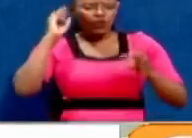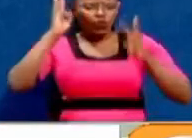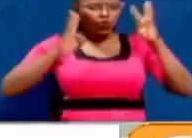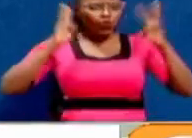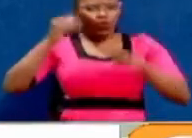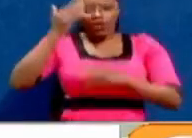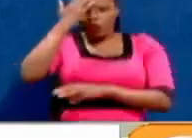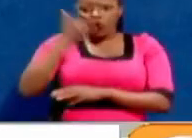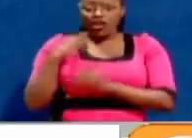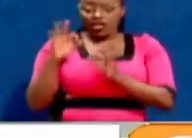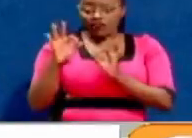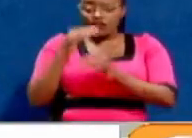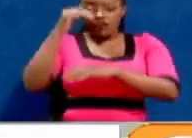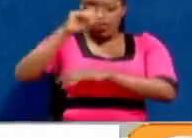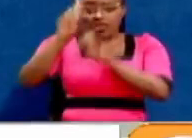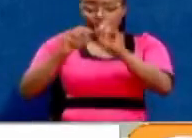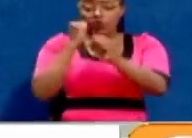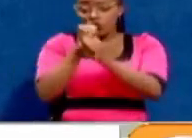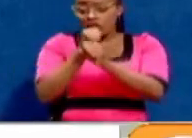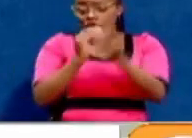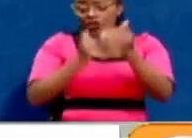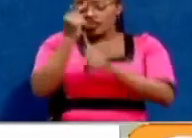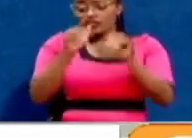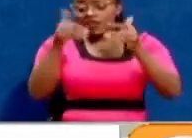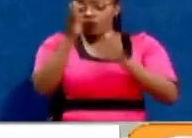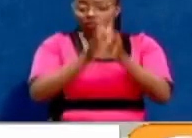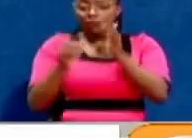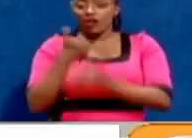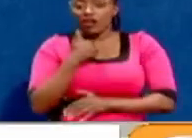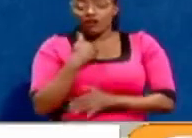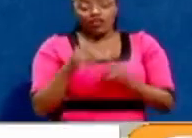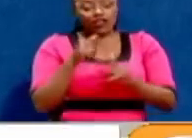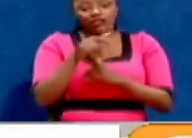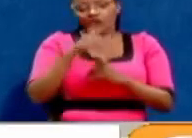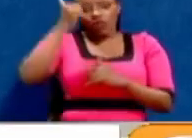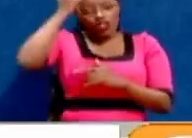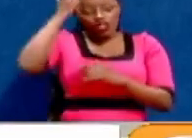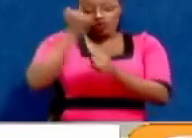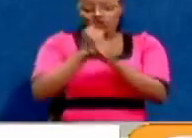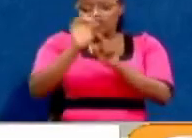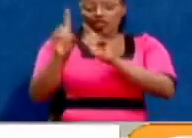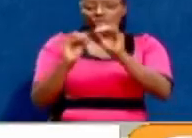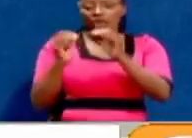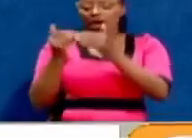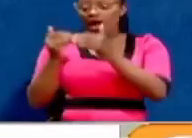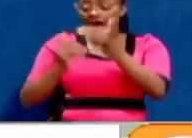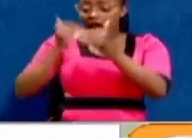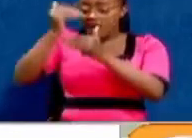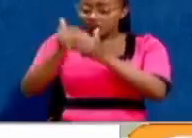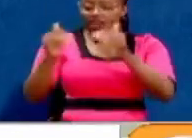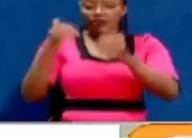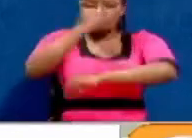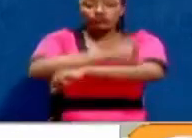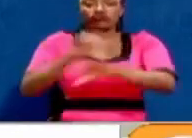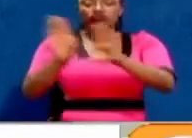kwamba iwapo mitihani itafanywa mwaka ujao kama ilivyopangwa, basi hawatafanya vyema. Na mtazamaji, tangu shule kufungwa miezi